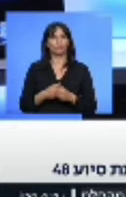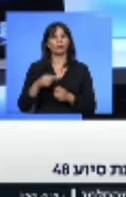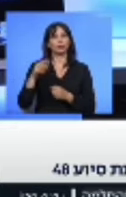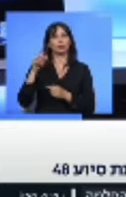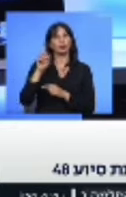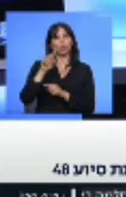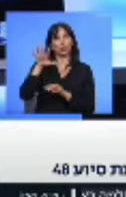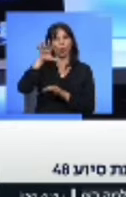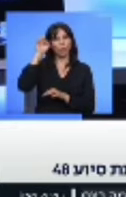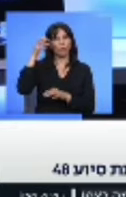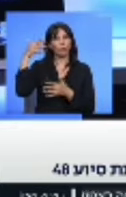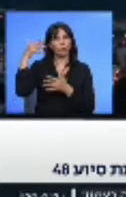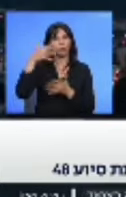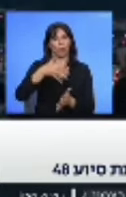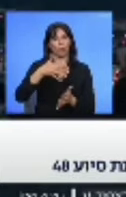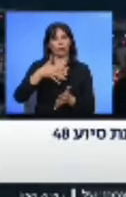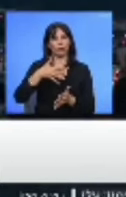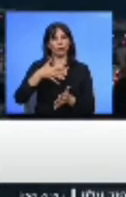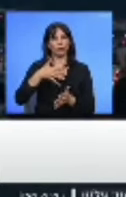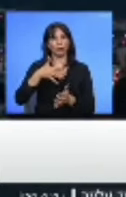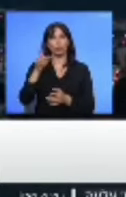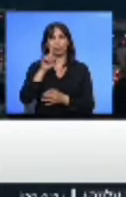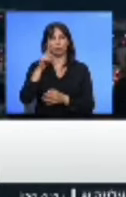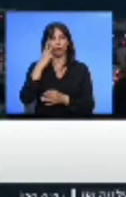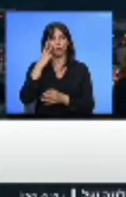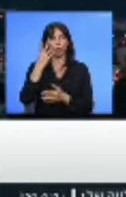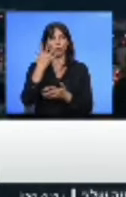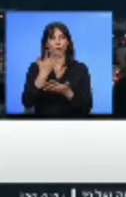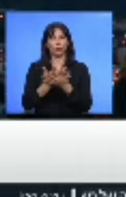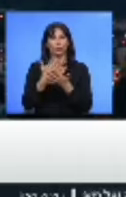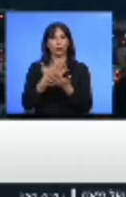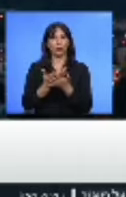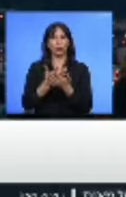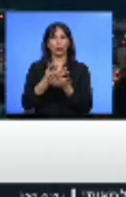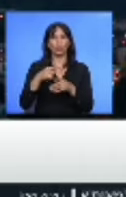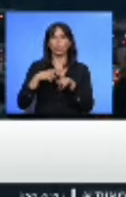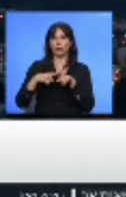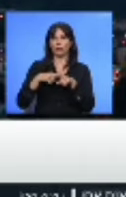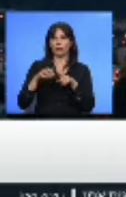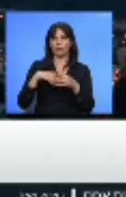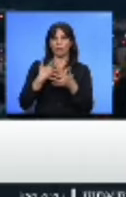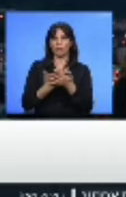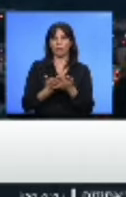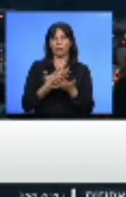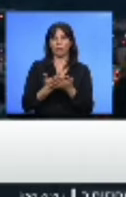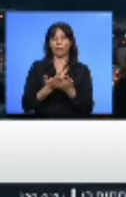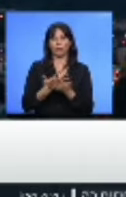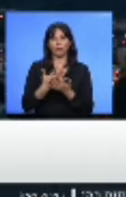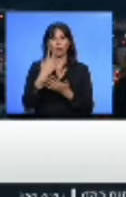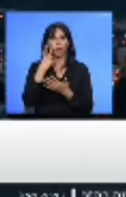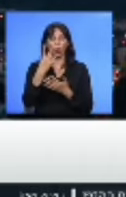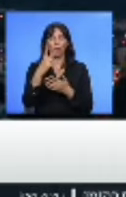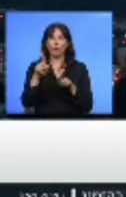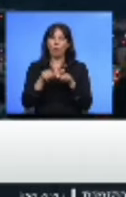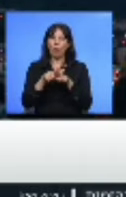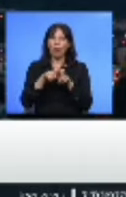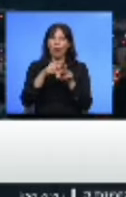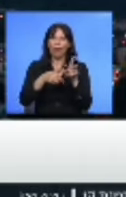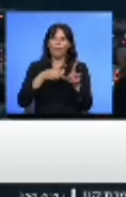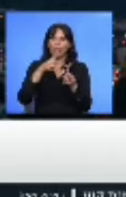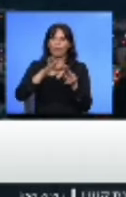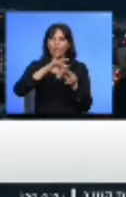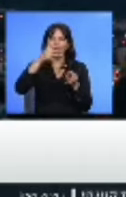מי שלא בקונספציה, מי שרואה את העובדות, הסימנים המעידים, ורואה איך שהרכבת הולכת להתרסק בהר, ורואה מי